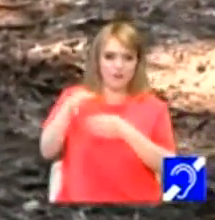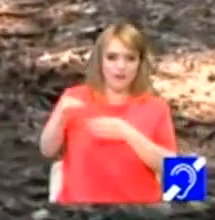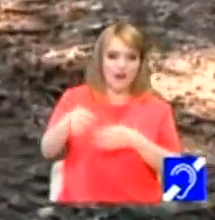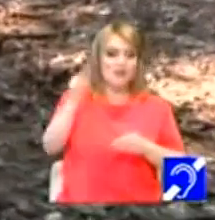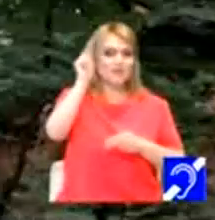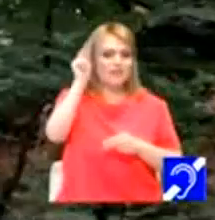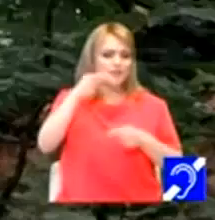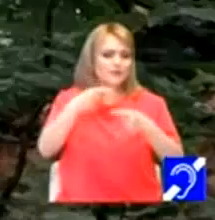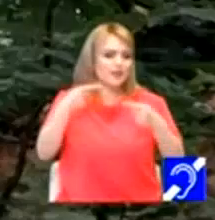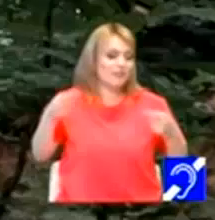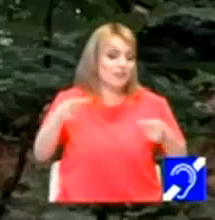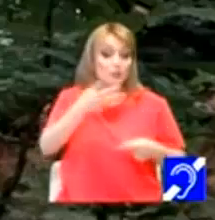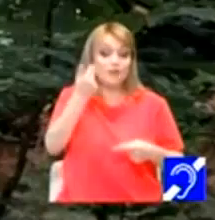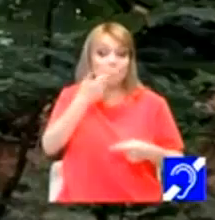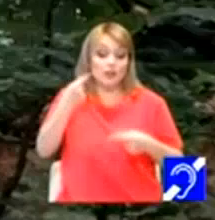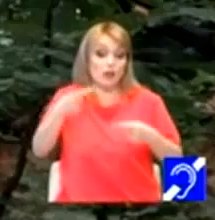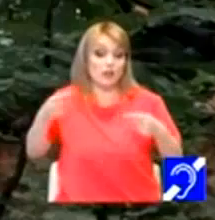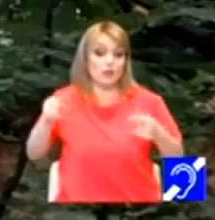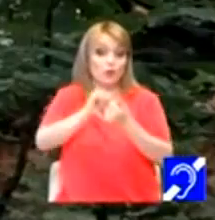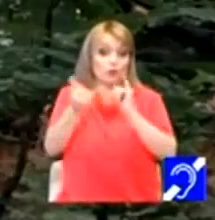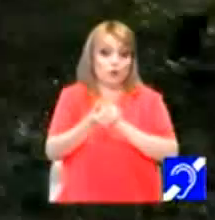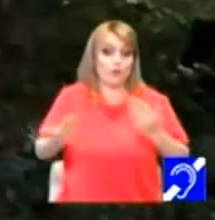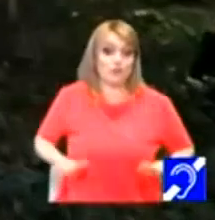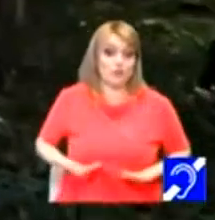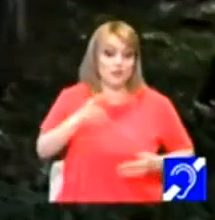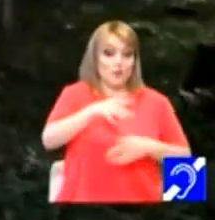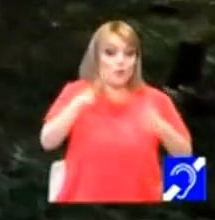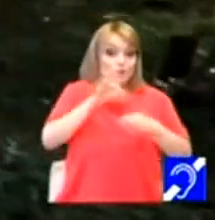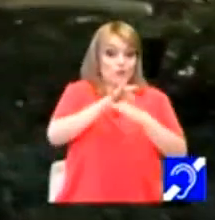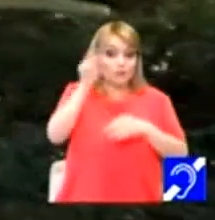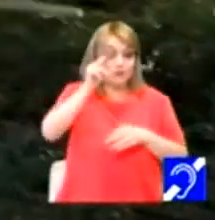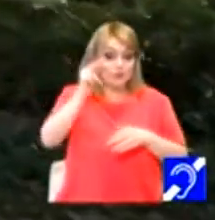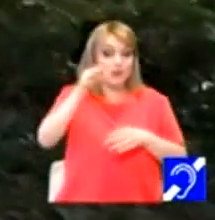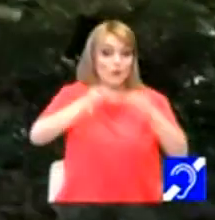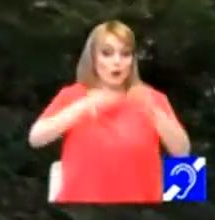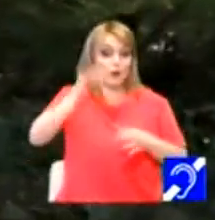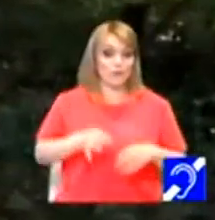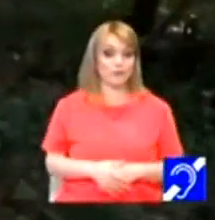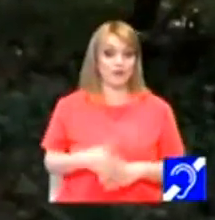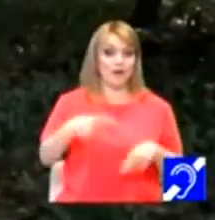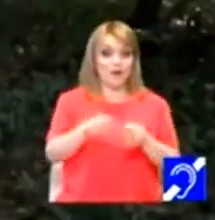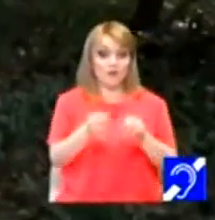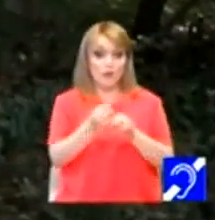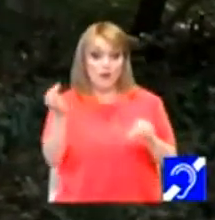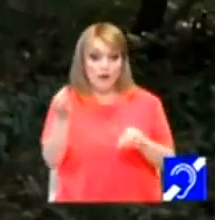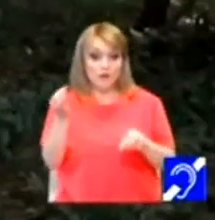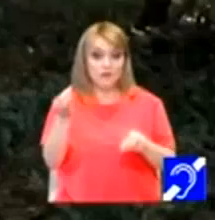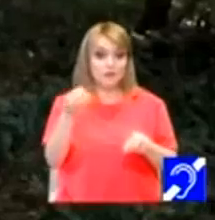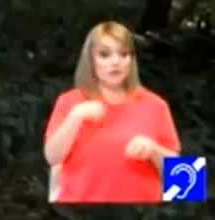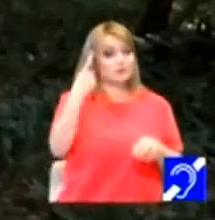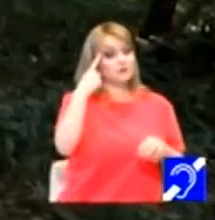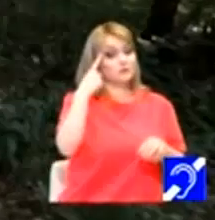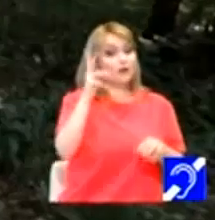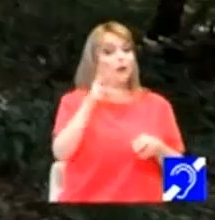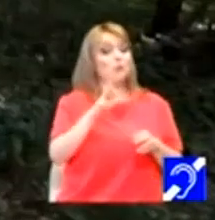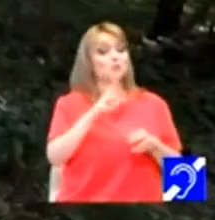normalitate. De fapt, copiii sunt reconectați la natură. Una barbetta di pannocchio e una pannocchia deve ancora crescere